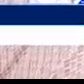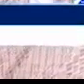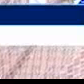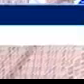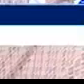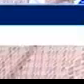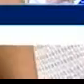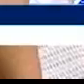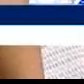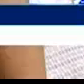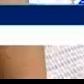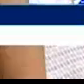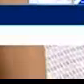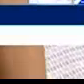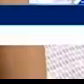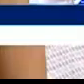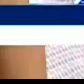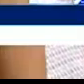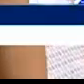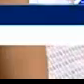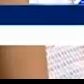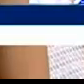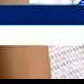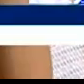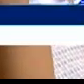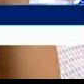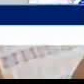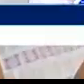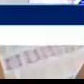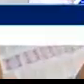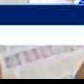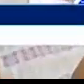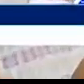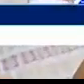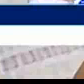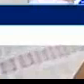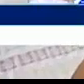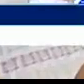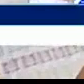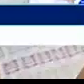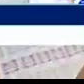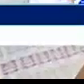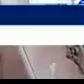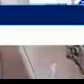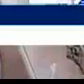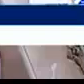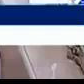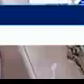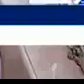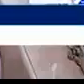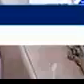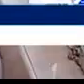cât mai mulți copii, cu atât ești mai fericit, mai împlinit. Fiecare copil venit pe lume a adus o nouă rază de lumină în casa lor. Astăzi,